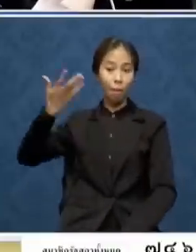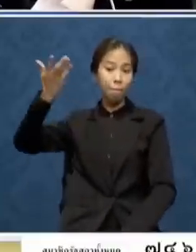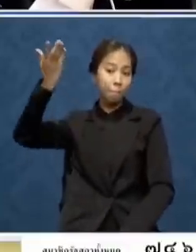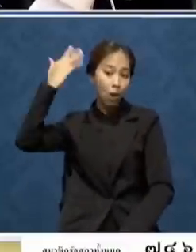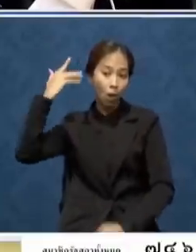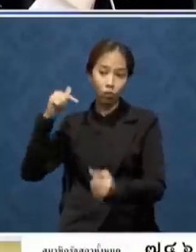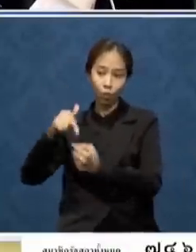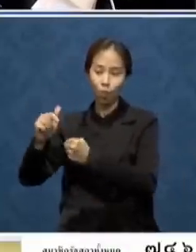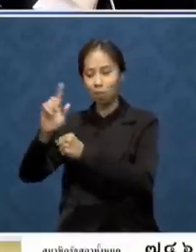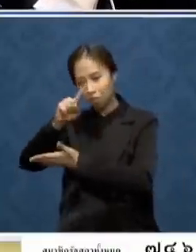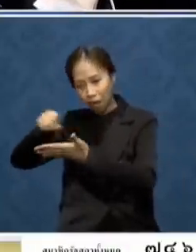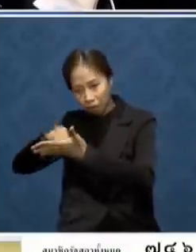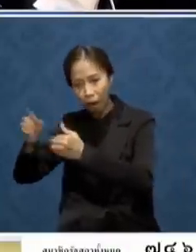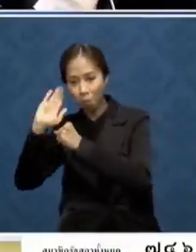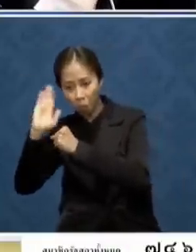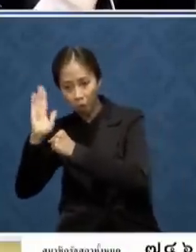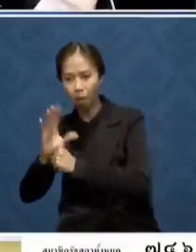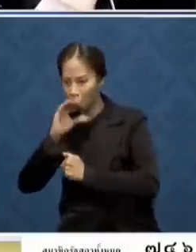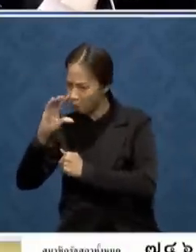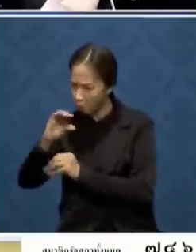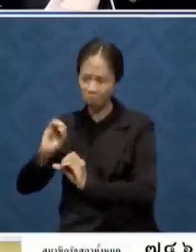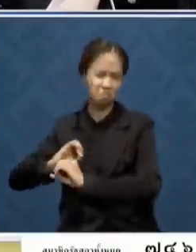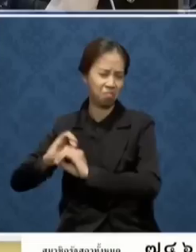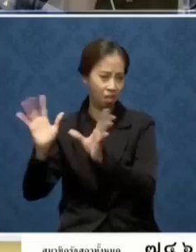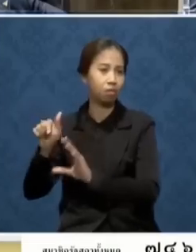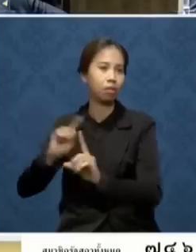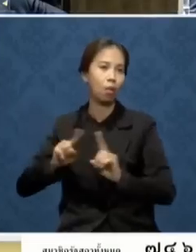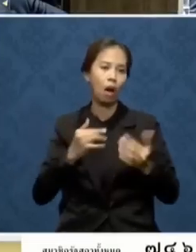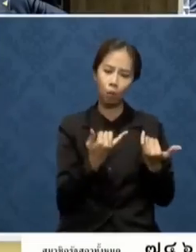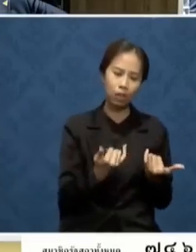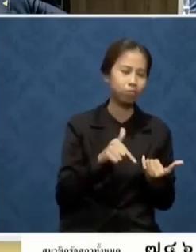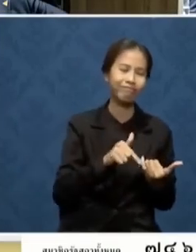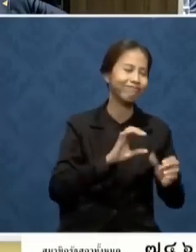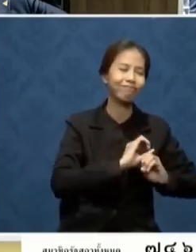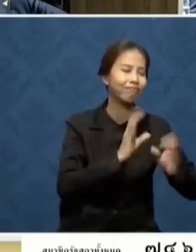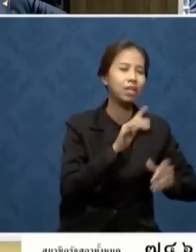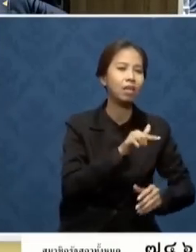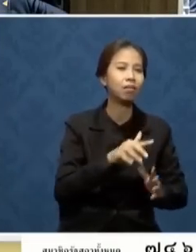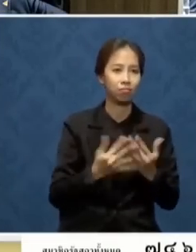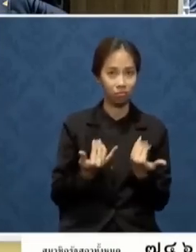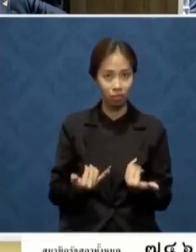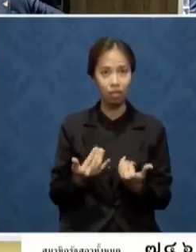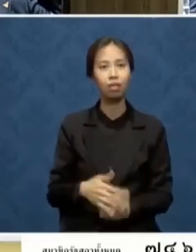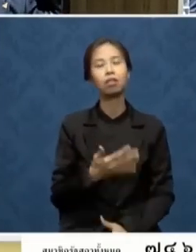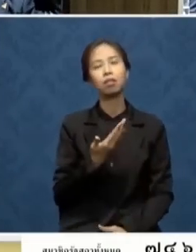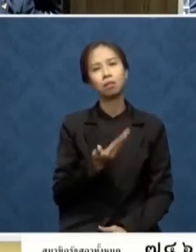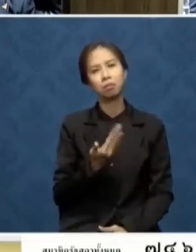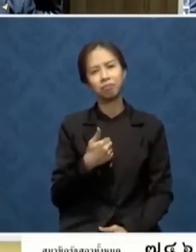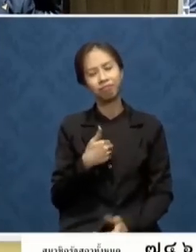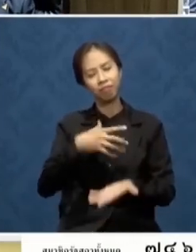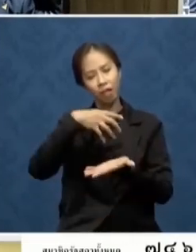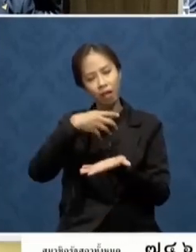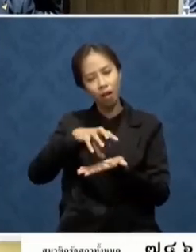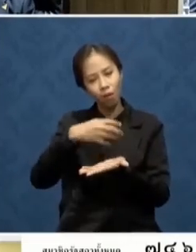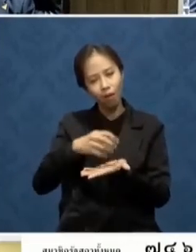นี้มากค่ะท่านประธานคะในมุมมองของดิฉันการแถลงนโยบายของท่านนายกรัฐมนตรีนั้นจะออกมาคล้ายๆ